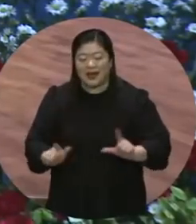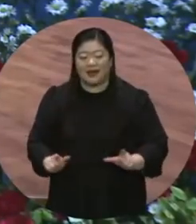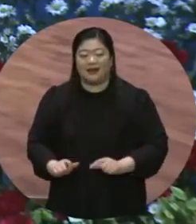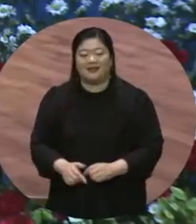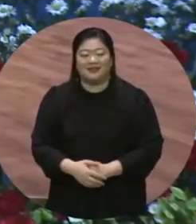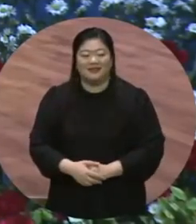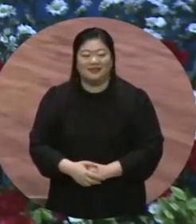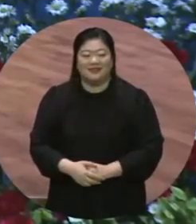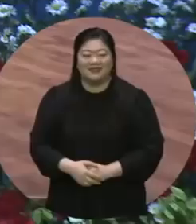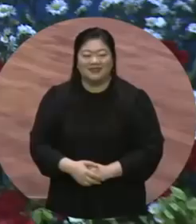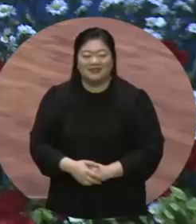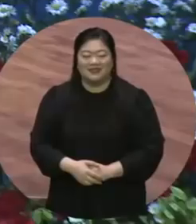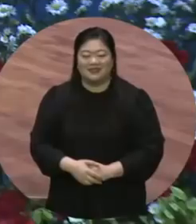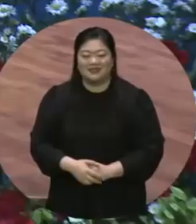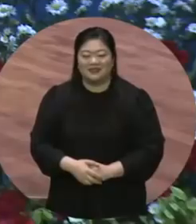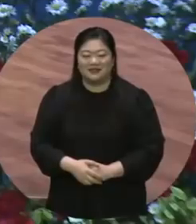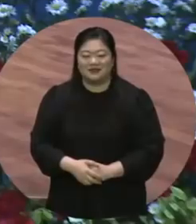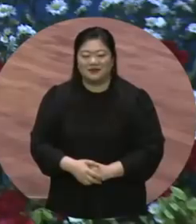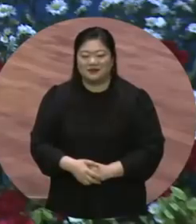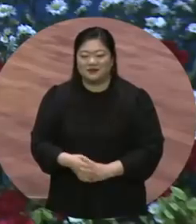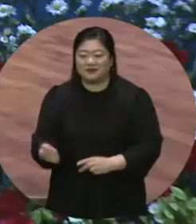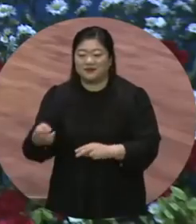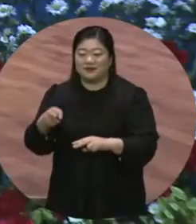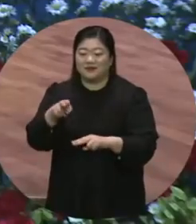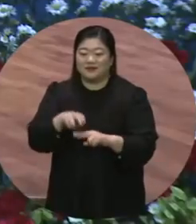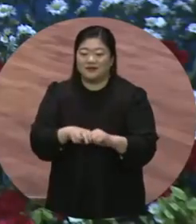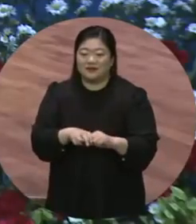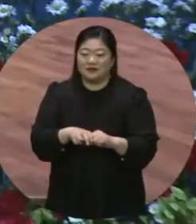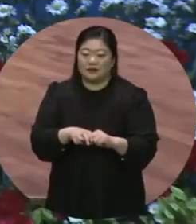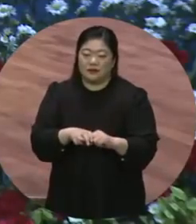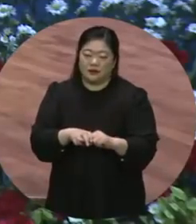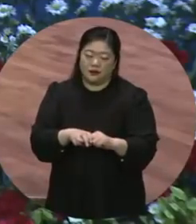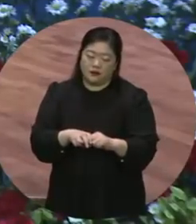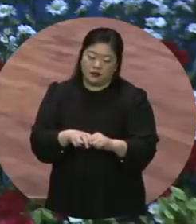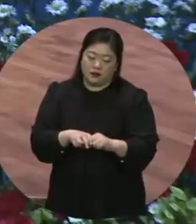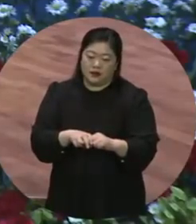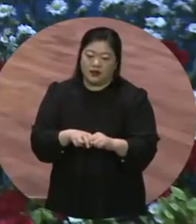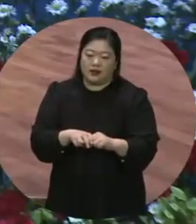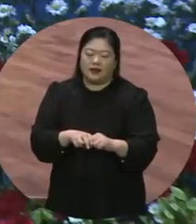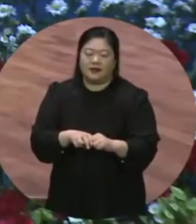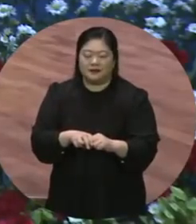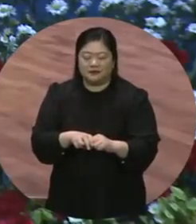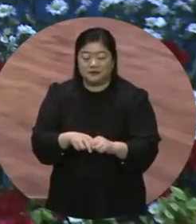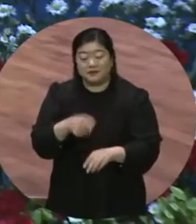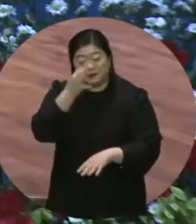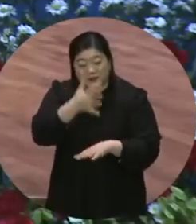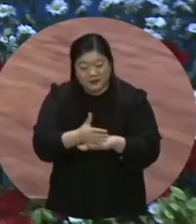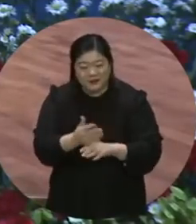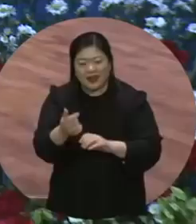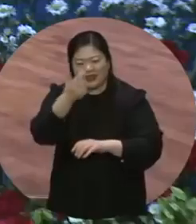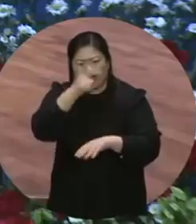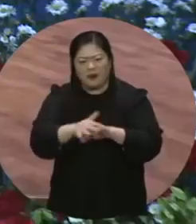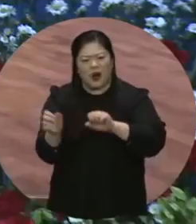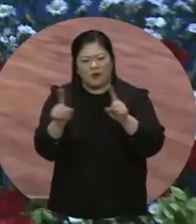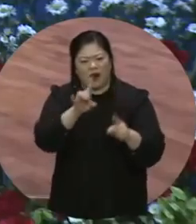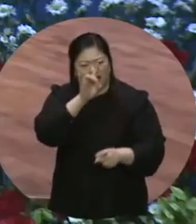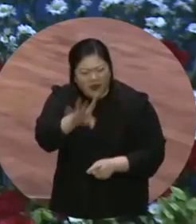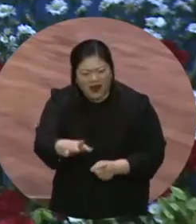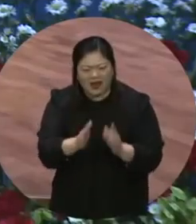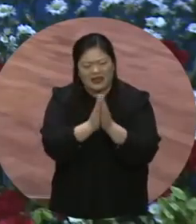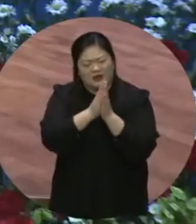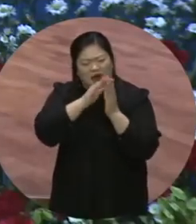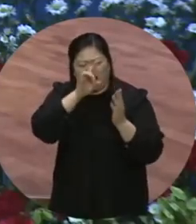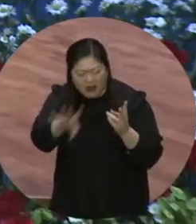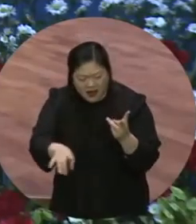그런 상태, 영적 상태는요, 아무것도 할 수 없는 사람. 응답도 없고, 예배 회복도 안 되고, 기도도 안 하고,